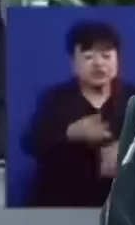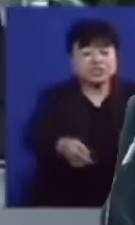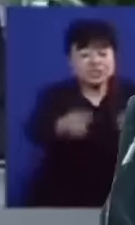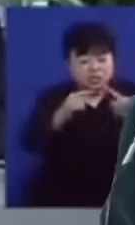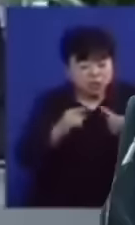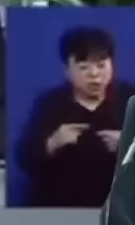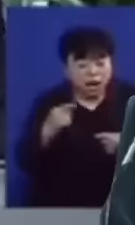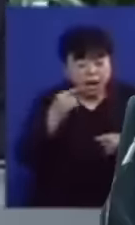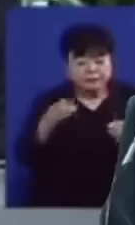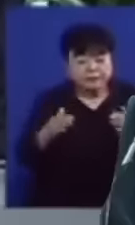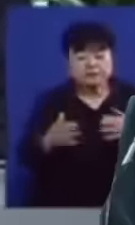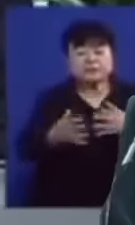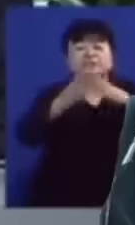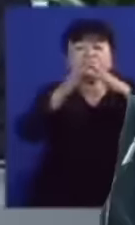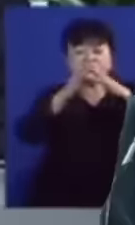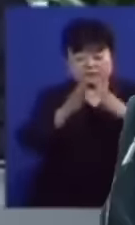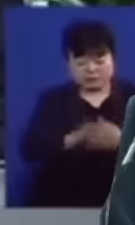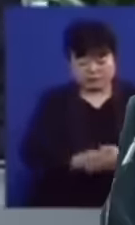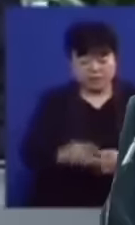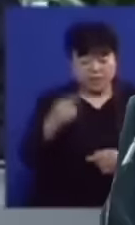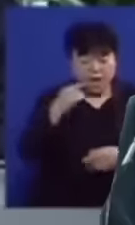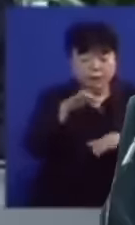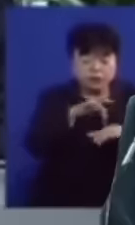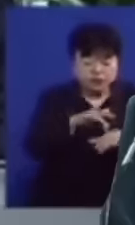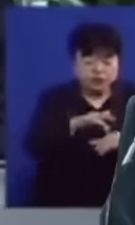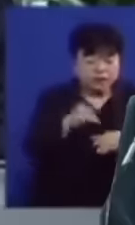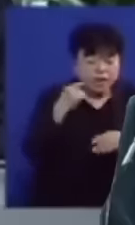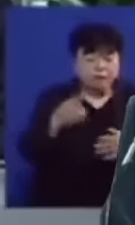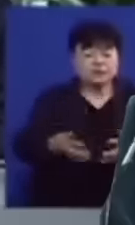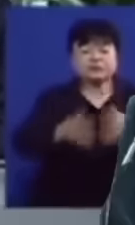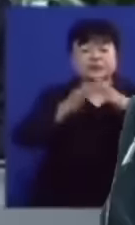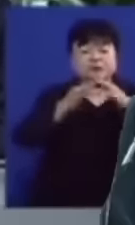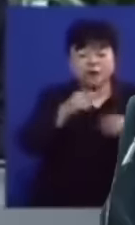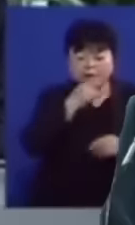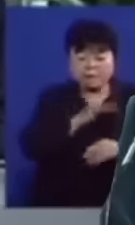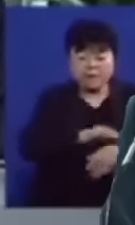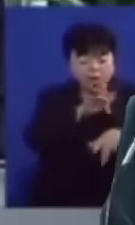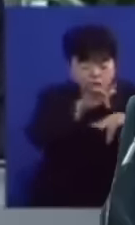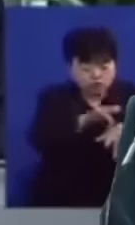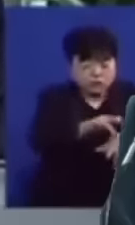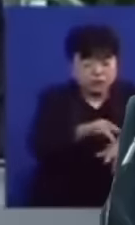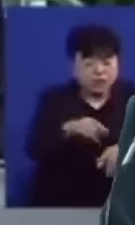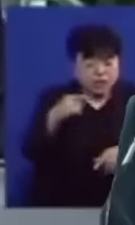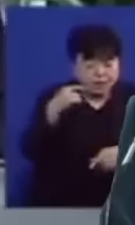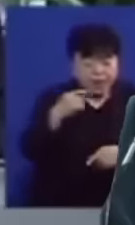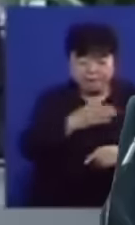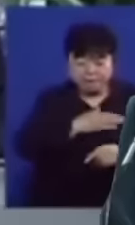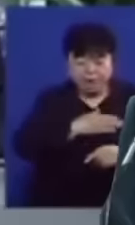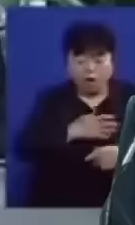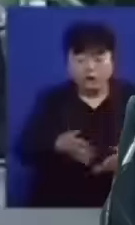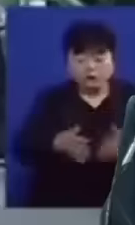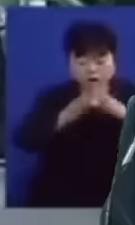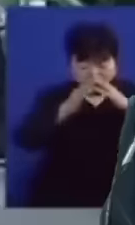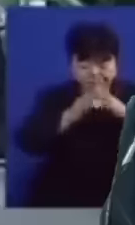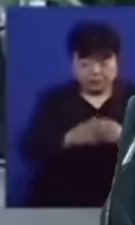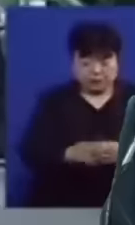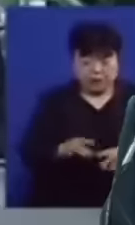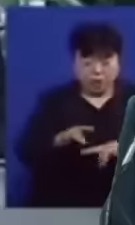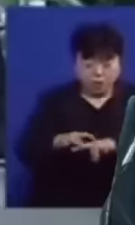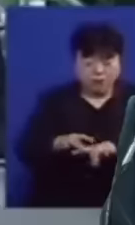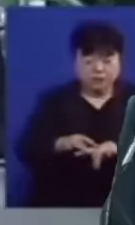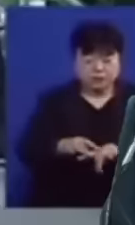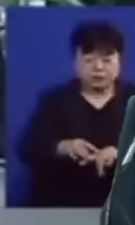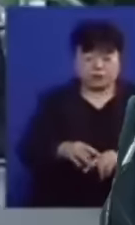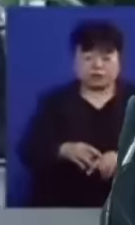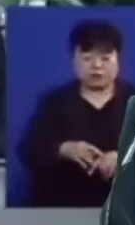암의 집을 지은 것입니다. 암 귀신이 암의 집을 짓고 폐병의 귀신이 폐병을 집을 짓고 관절염의 귀신이 들으면